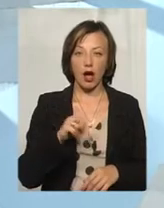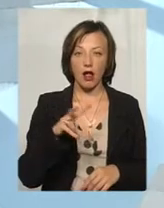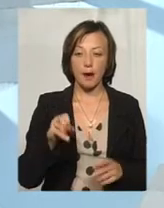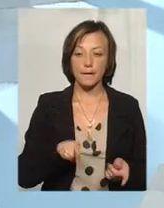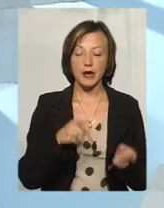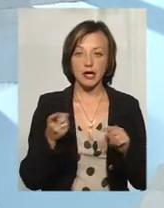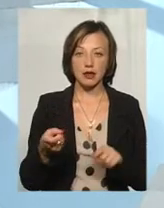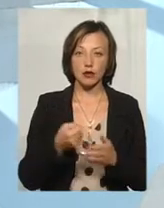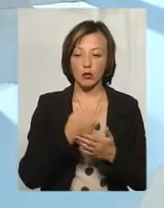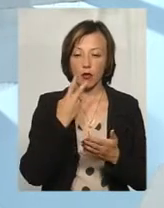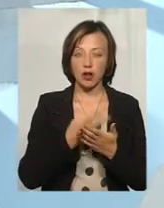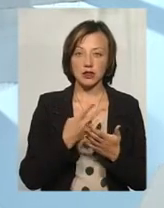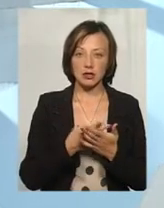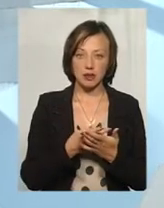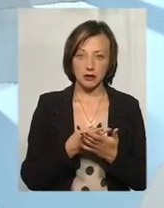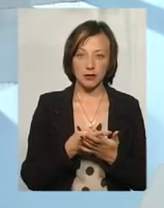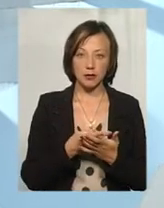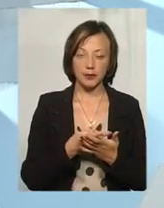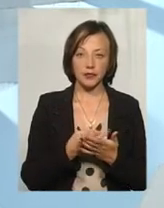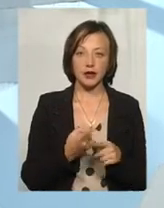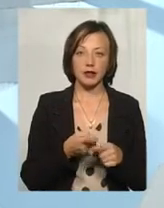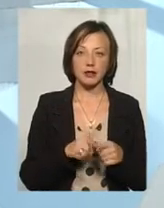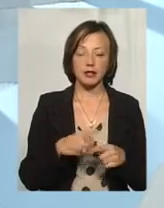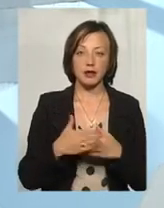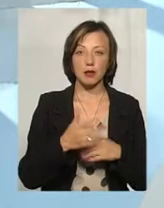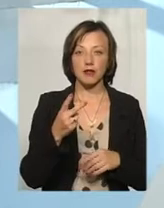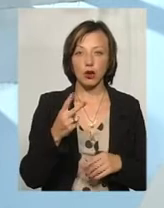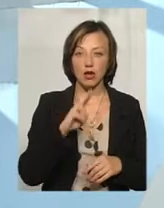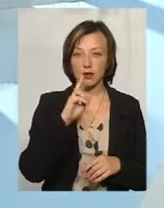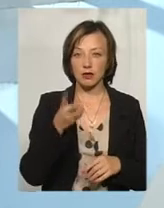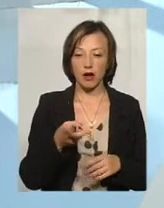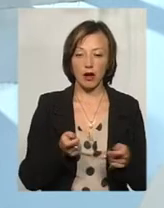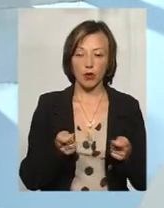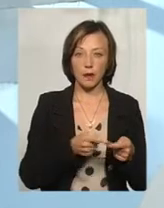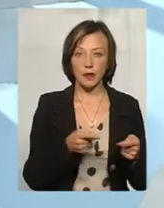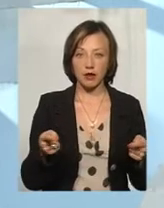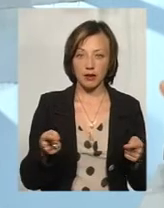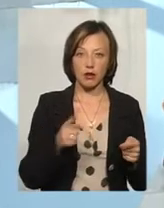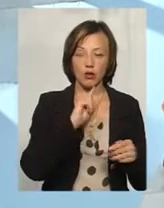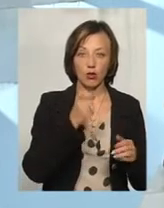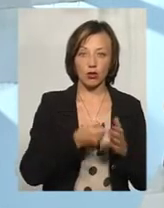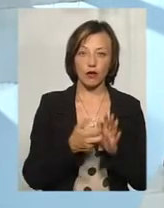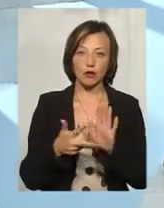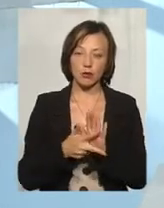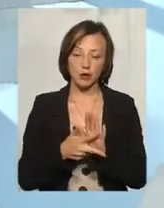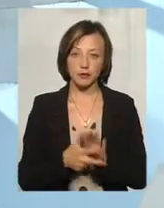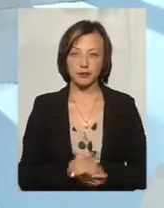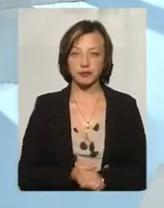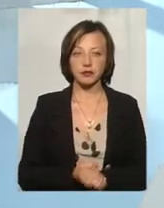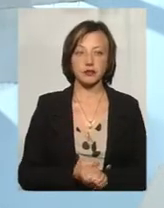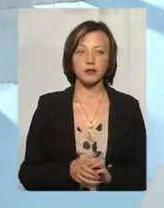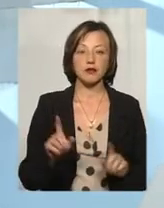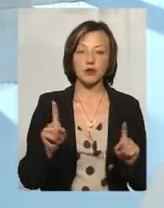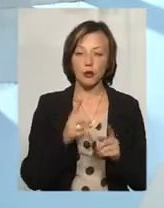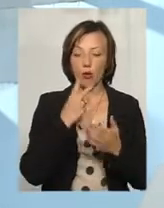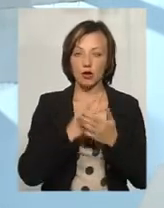перейти, щоб до показників, тобто це десь 1,5-2 регуляторних періоди, тобто від року до 8 років, щоб вийти на